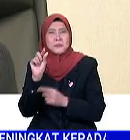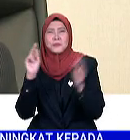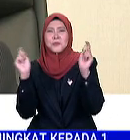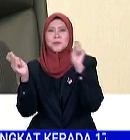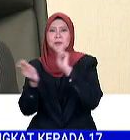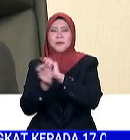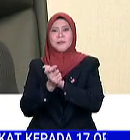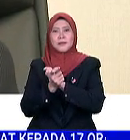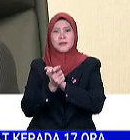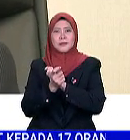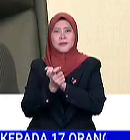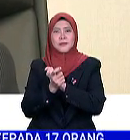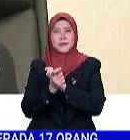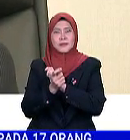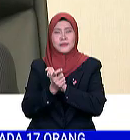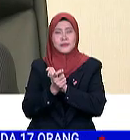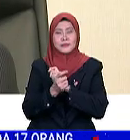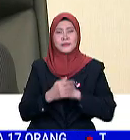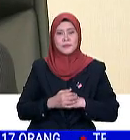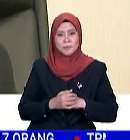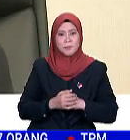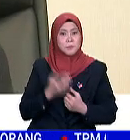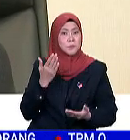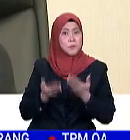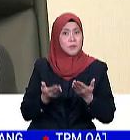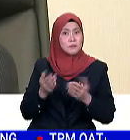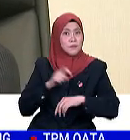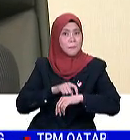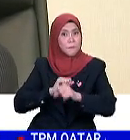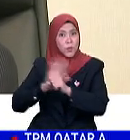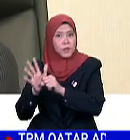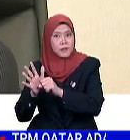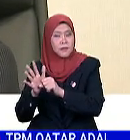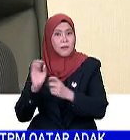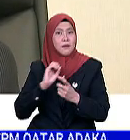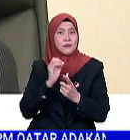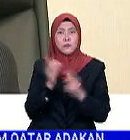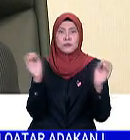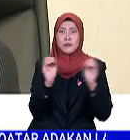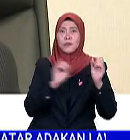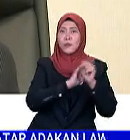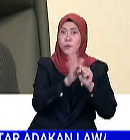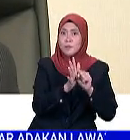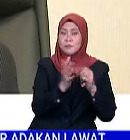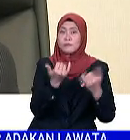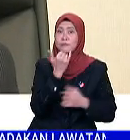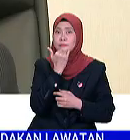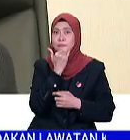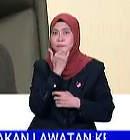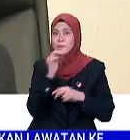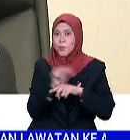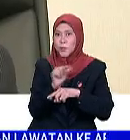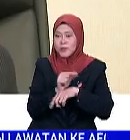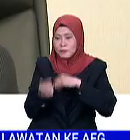dia bermakna sama dalam suasovidun tidak ah gunakan